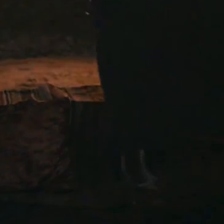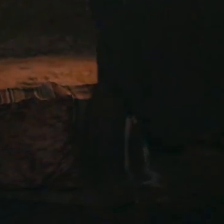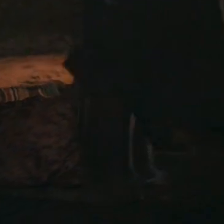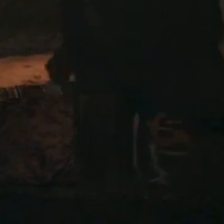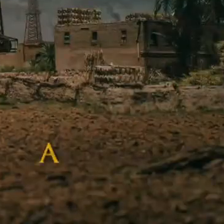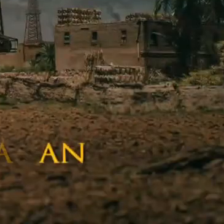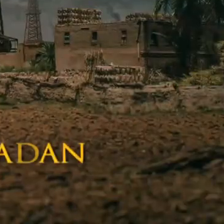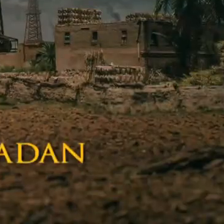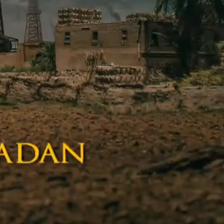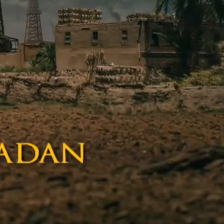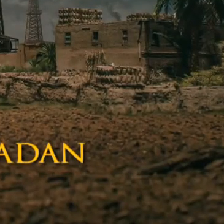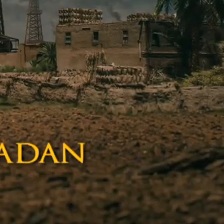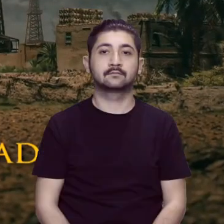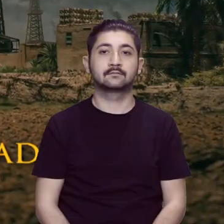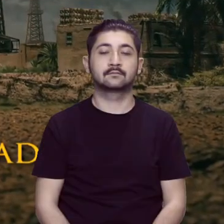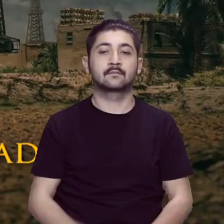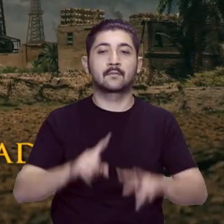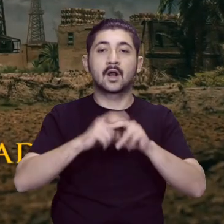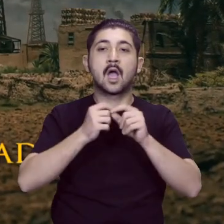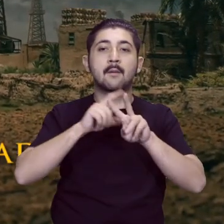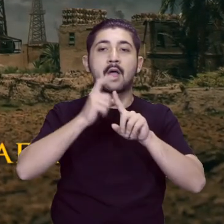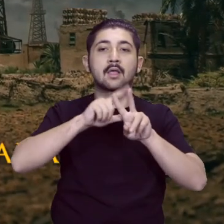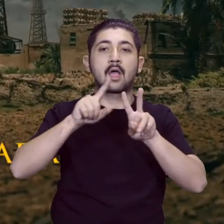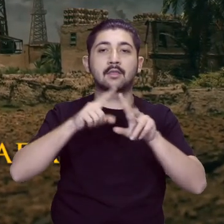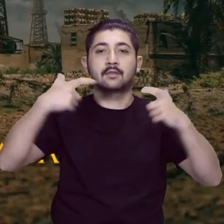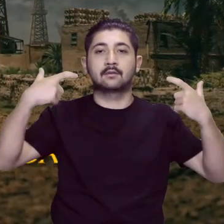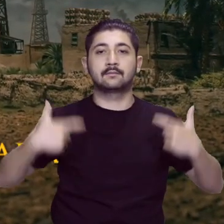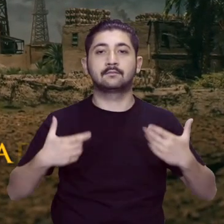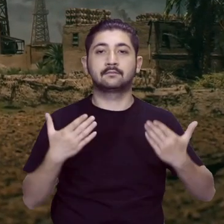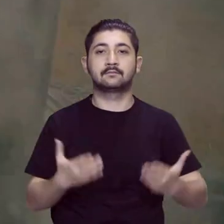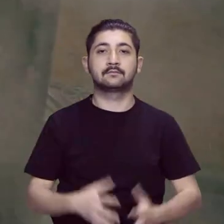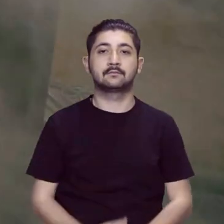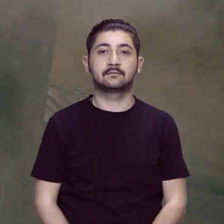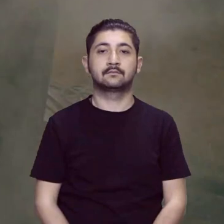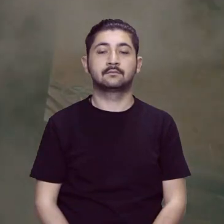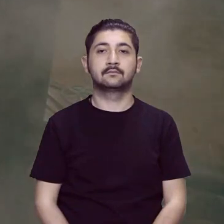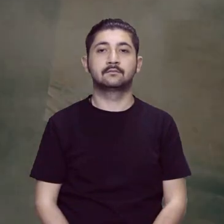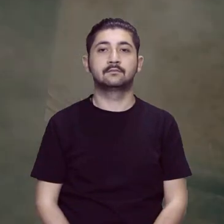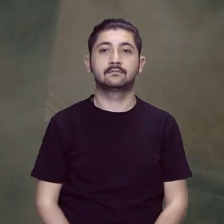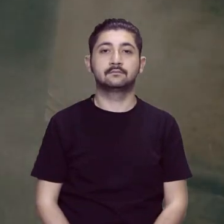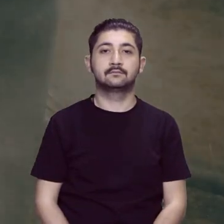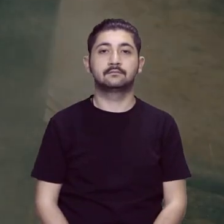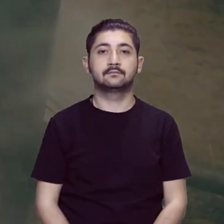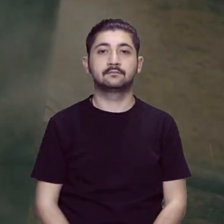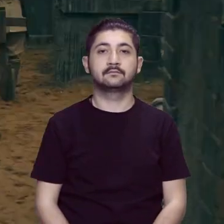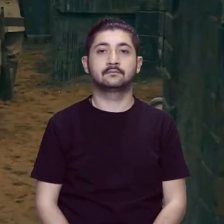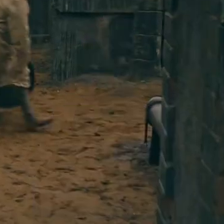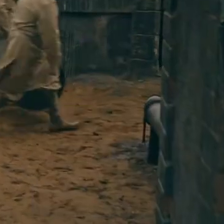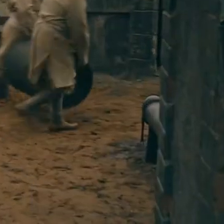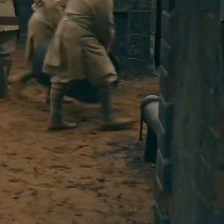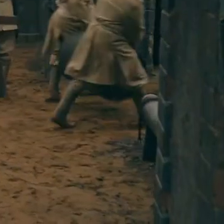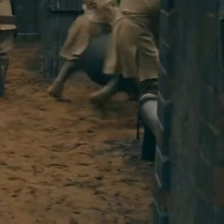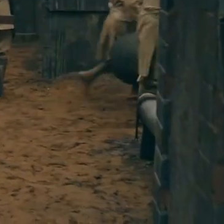Gündüz vakti Dicle kıyısındaki bir rafineri üzerinde Abadan yazdı. İki Hintli asker büyük siyah bir